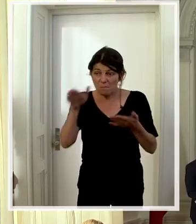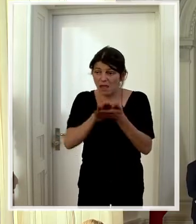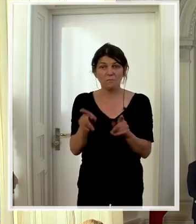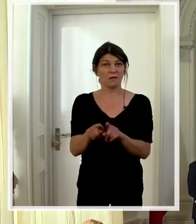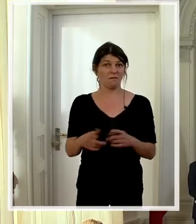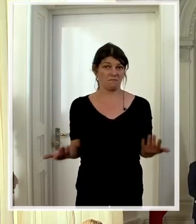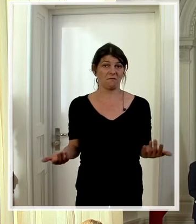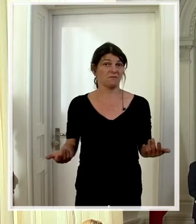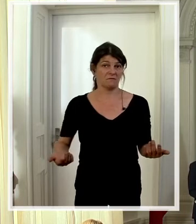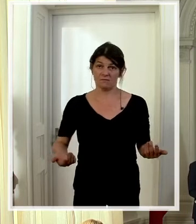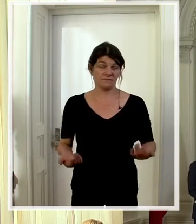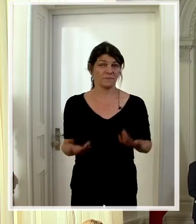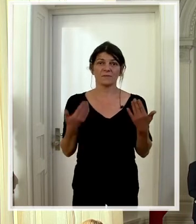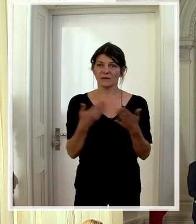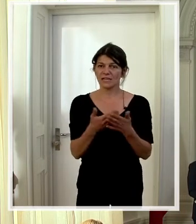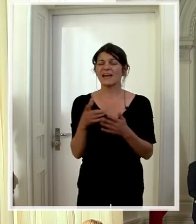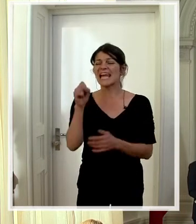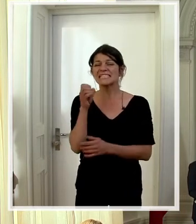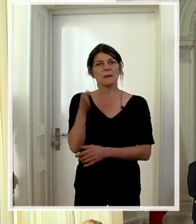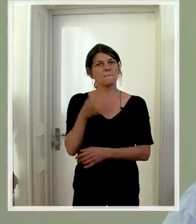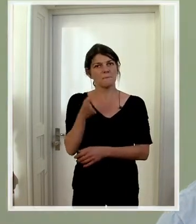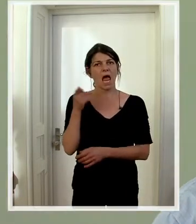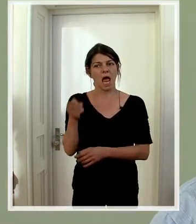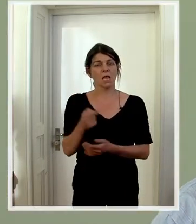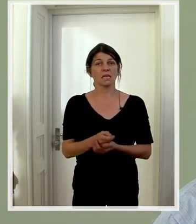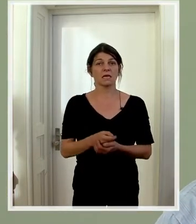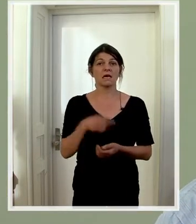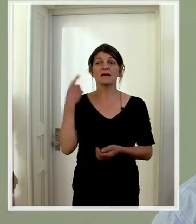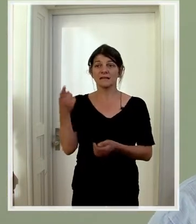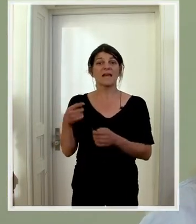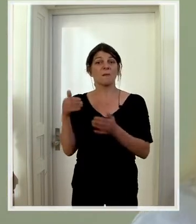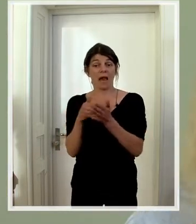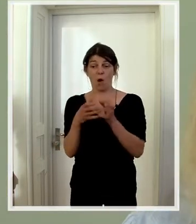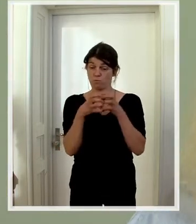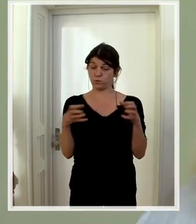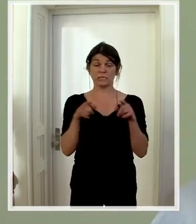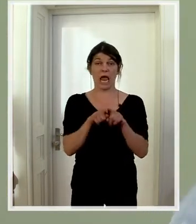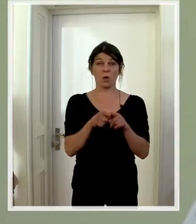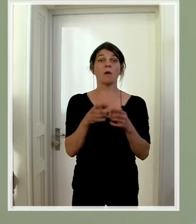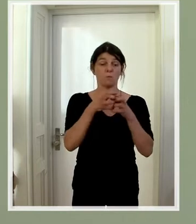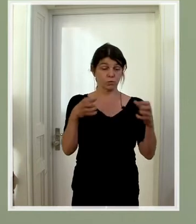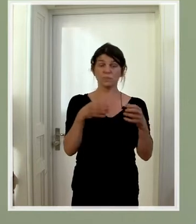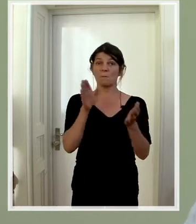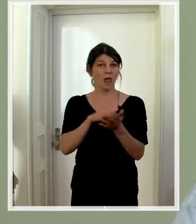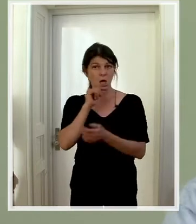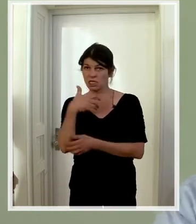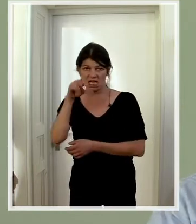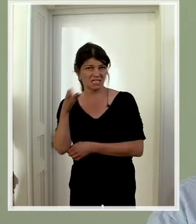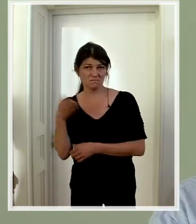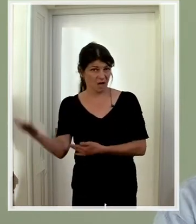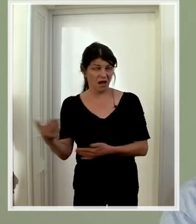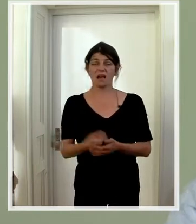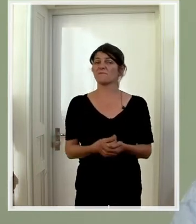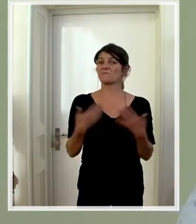gleich. Und die S-Bahn braucht den Linienbus. Aber der Linienbus braucht nicht die S-Bahn. Und